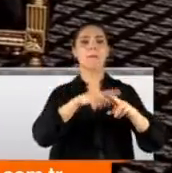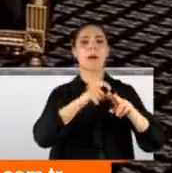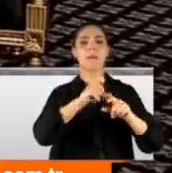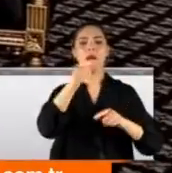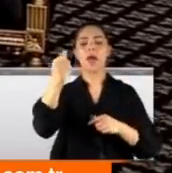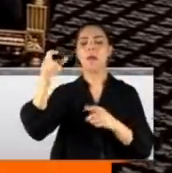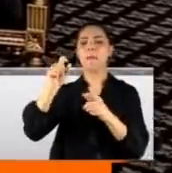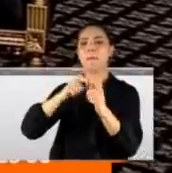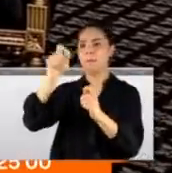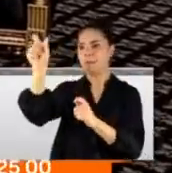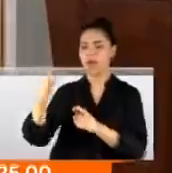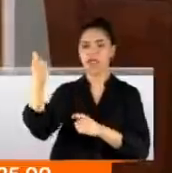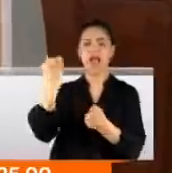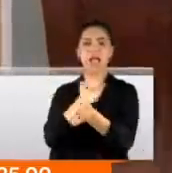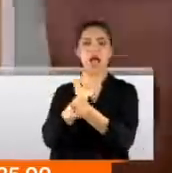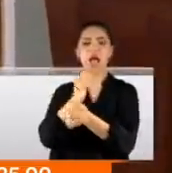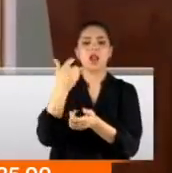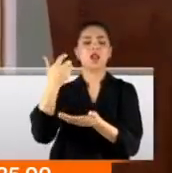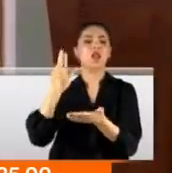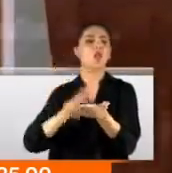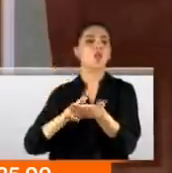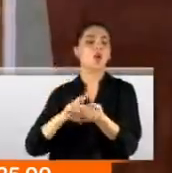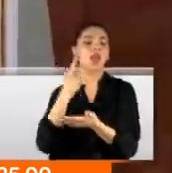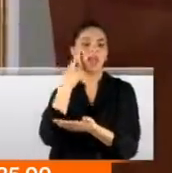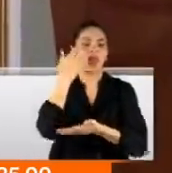Barzani ailesinin üyeleri tanıttı.